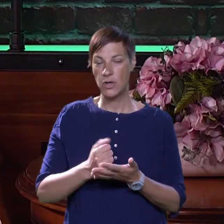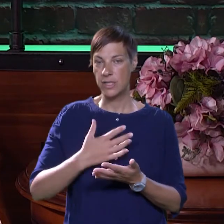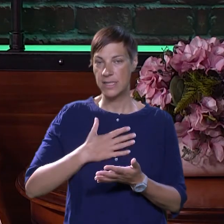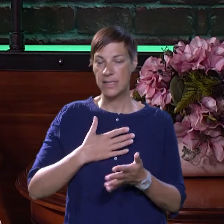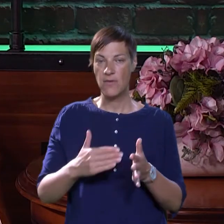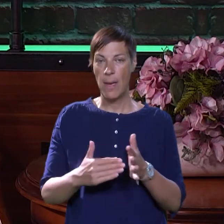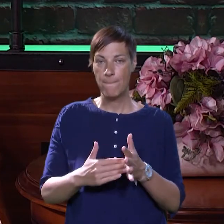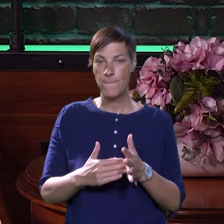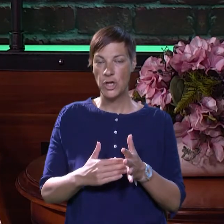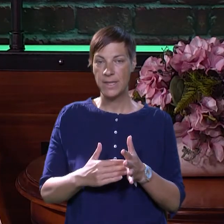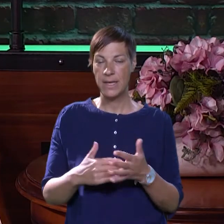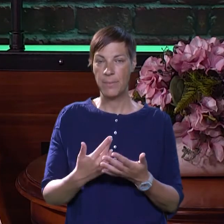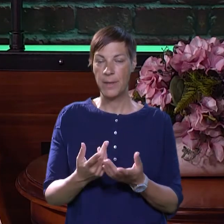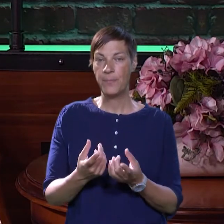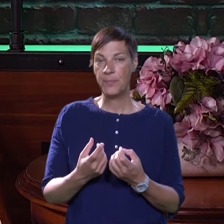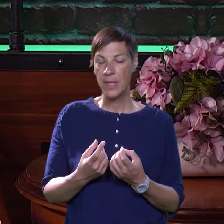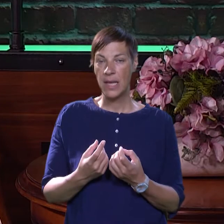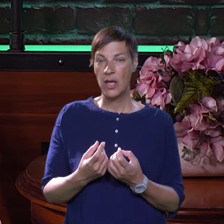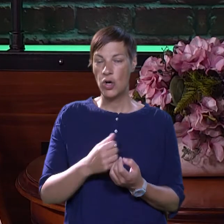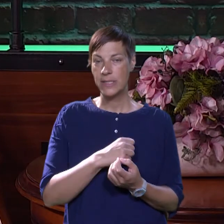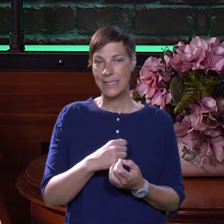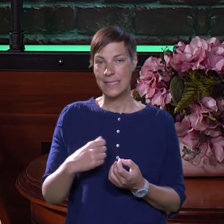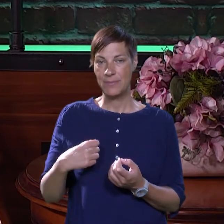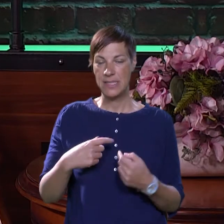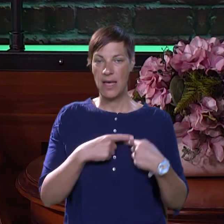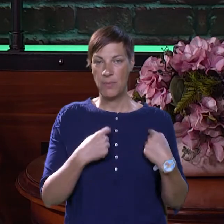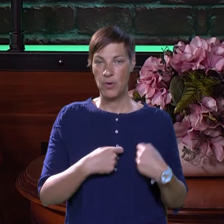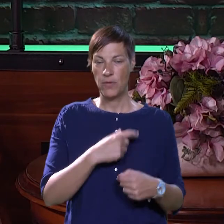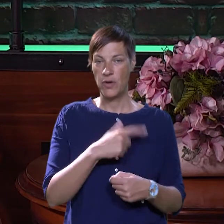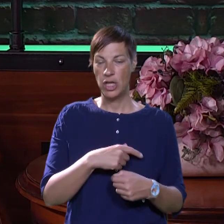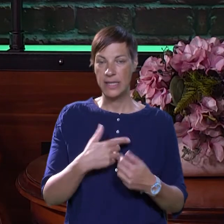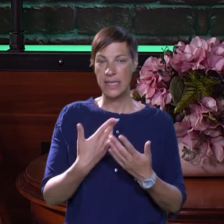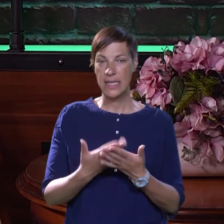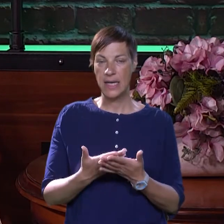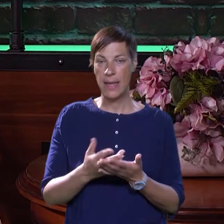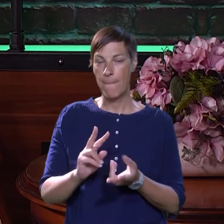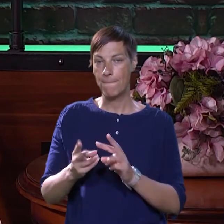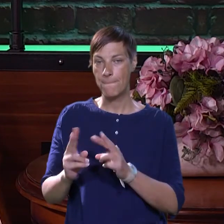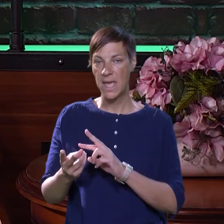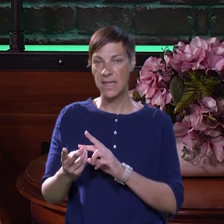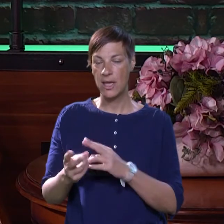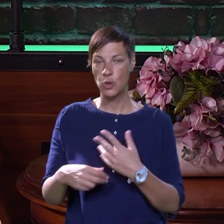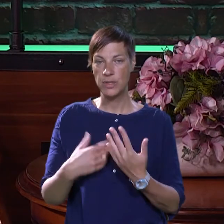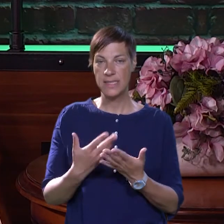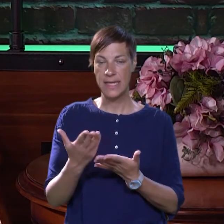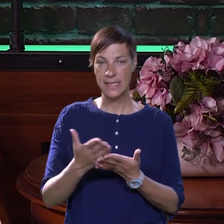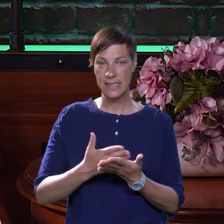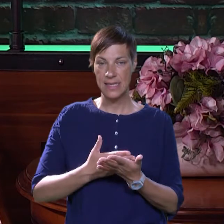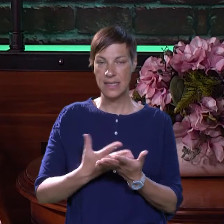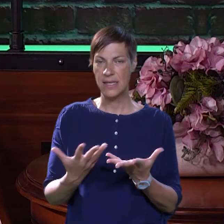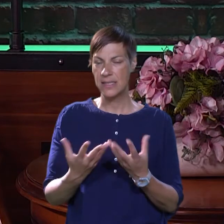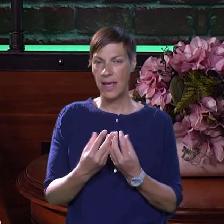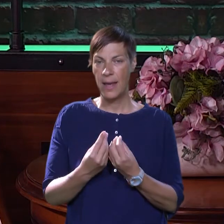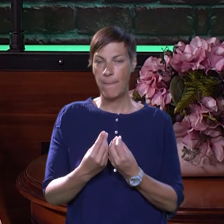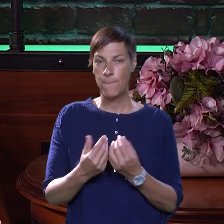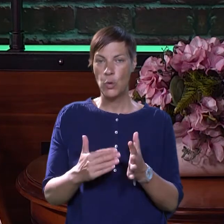za svoje potrebe. Tako da, da. Osim samog volontiranja kao fenomena, mijenjaju se i zadaci, jer